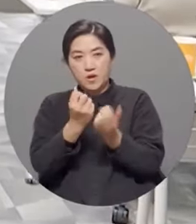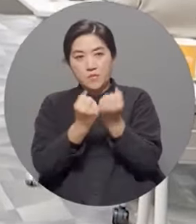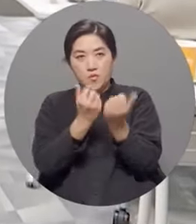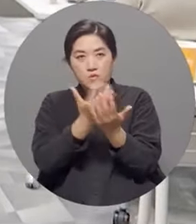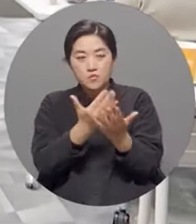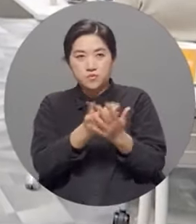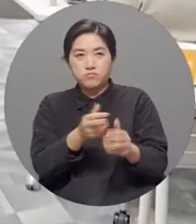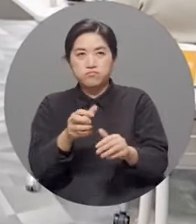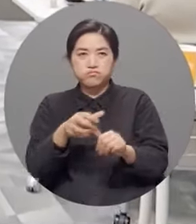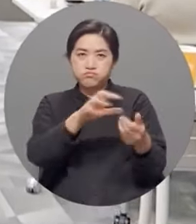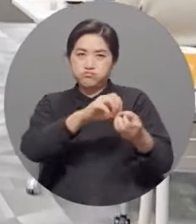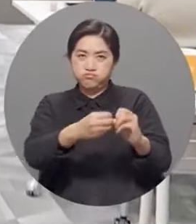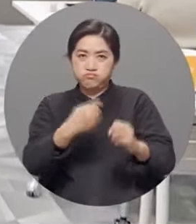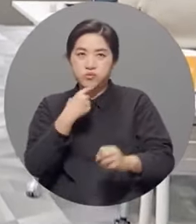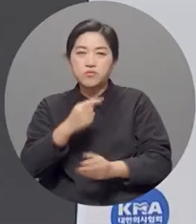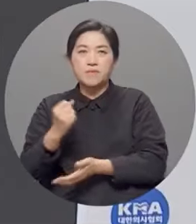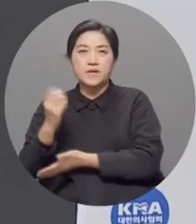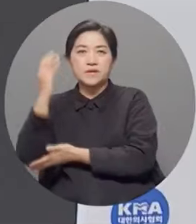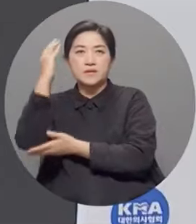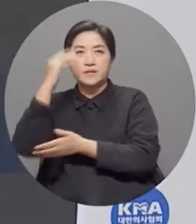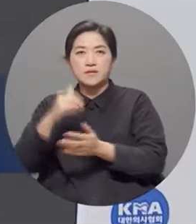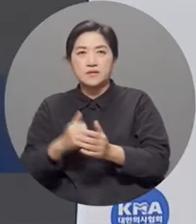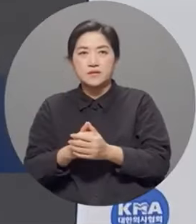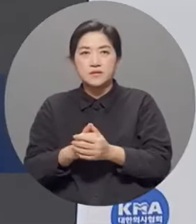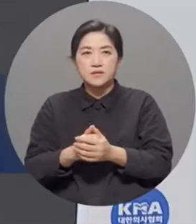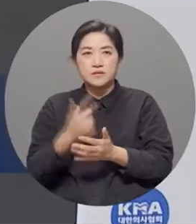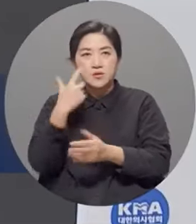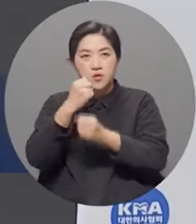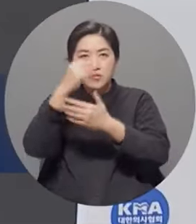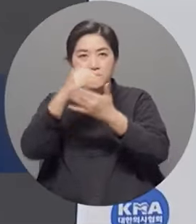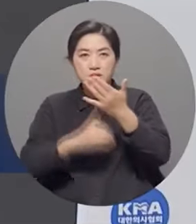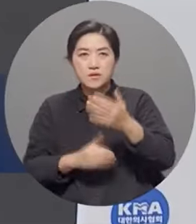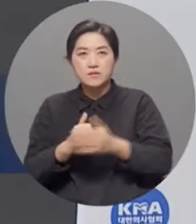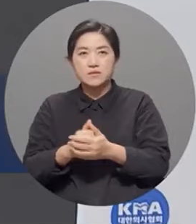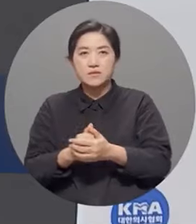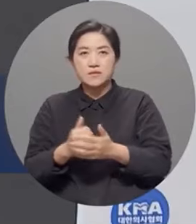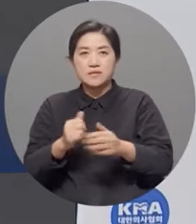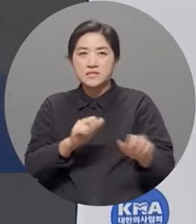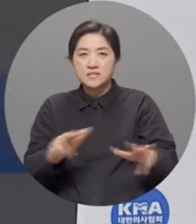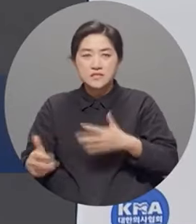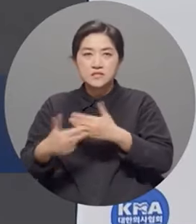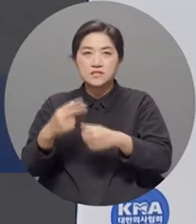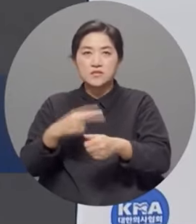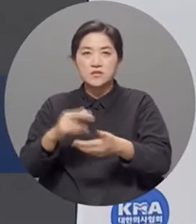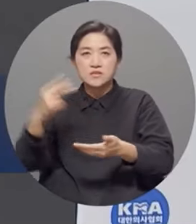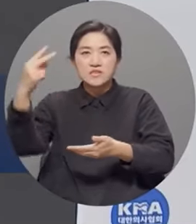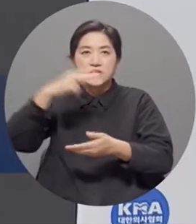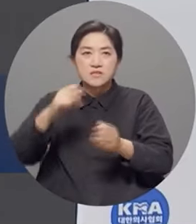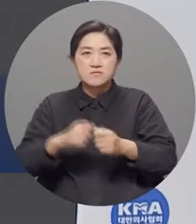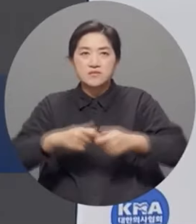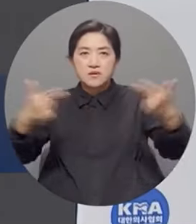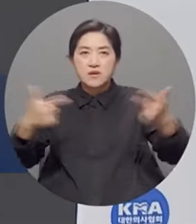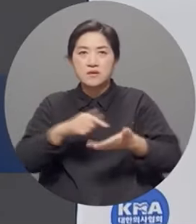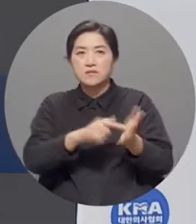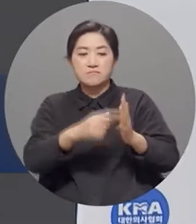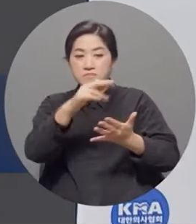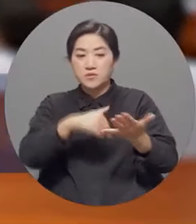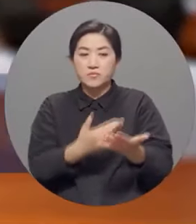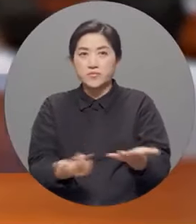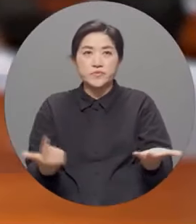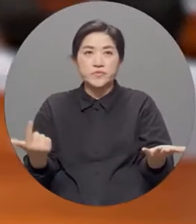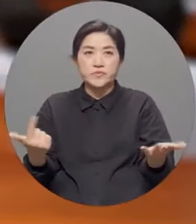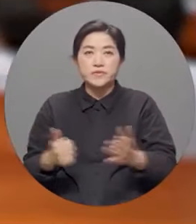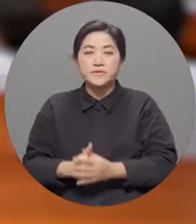엉뚱하게 이용했다고 맞받았습니다. 해당 연구들은 절대로 당장 의대정원 2천 명을 증원하라고 밝힌 적이